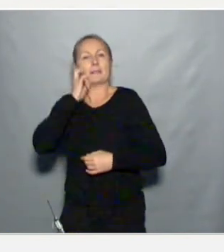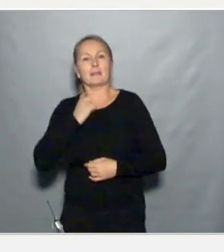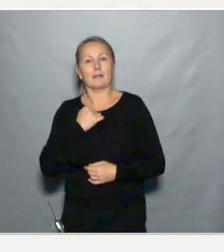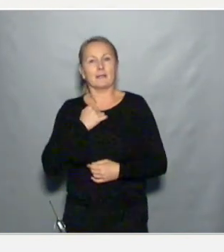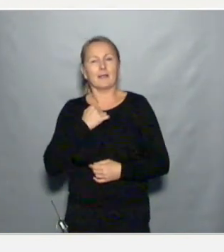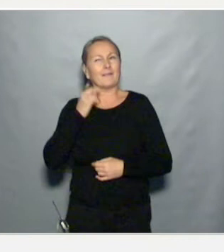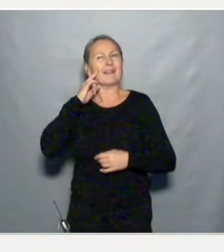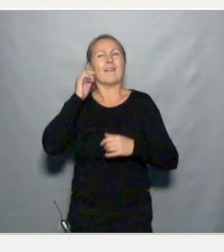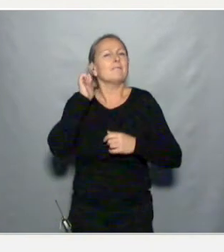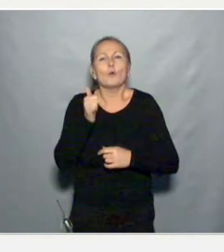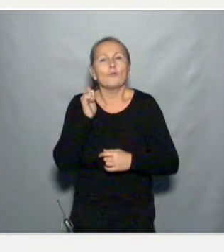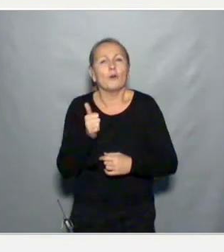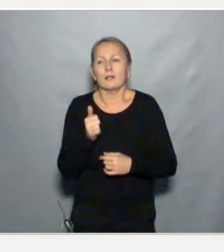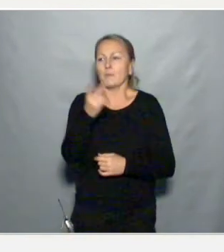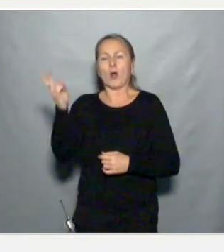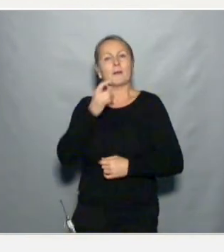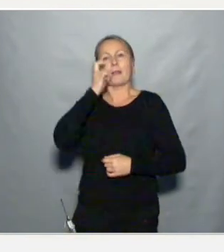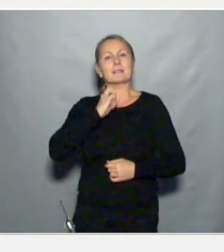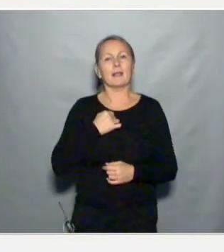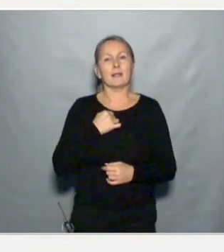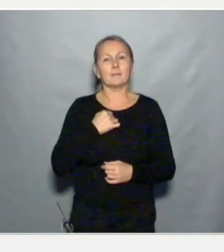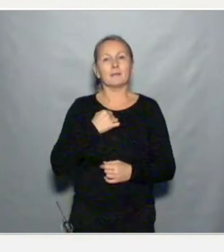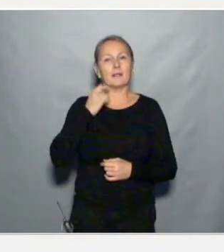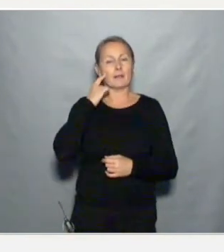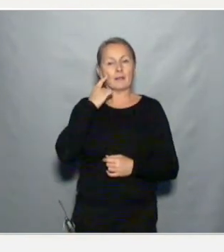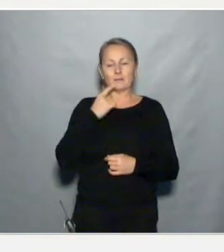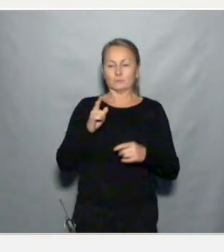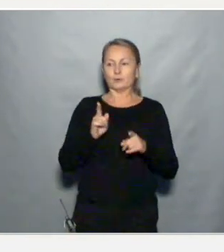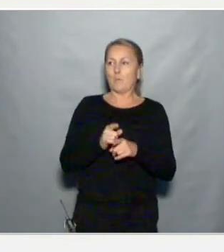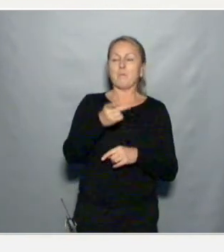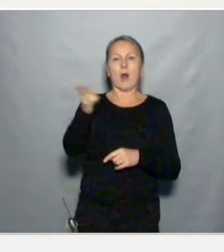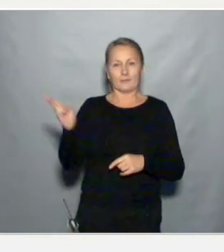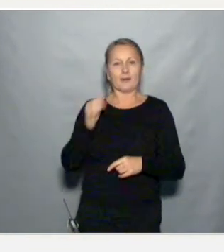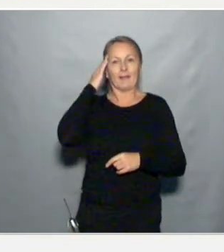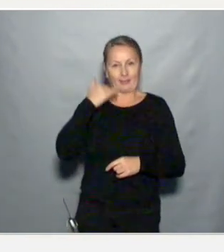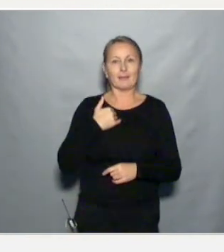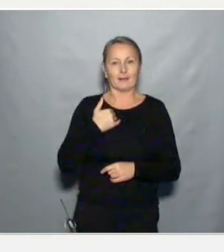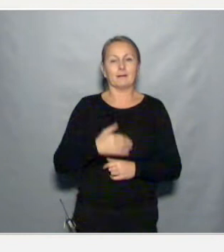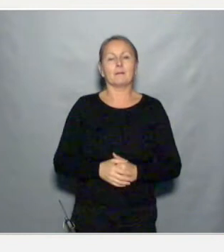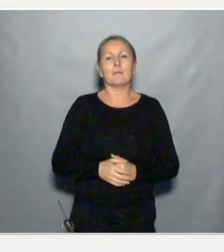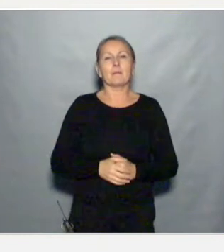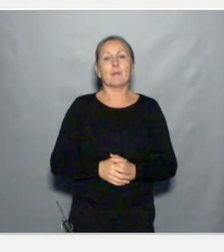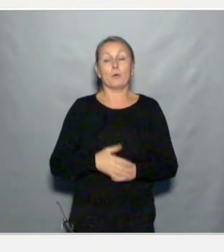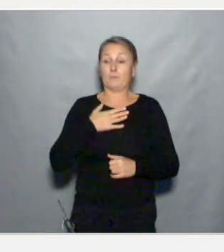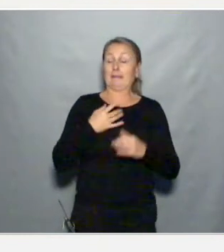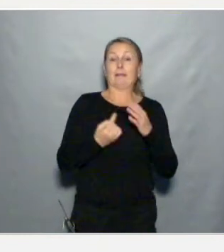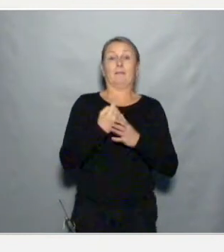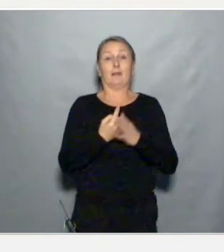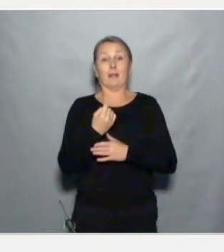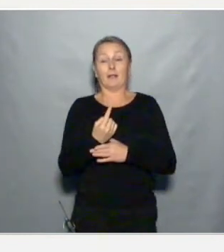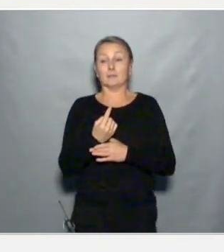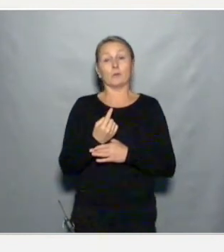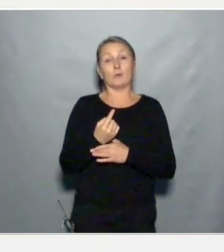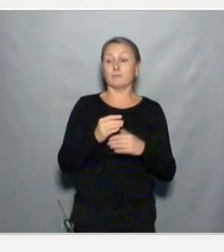vetat varför jag inte är som alla andra människor, bara att jag inte är som dem. Och i mitt fall ledde det tidigt till att